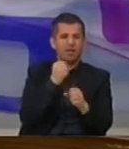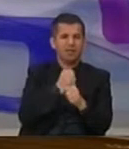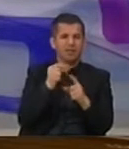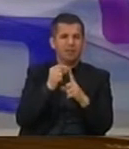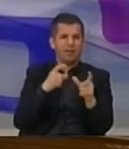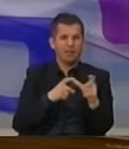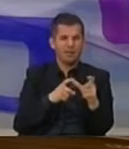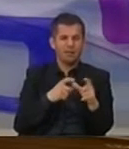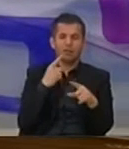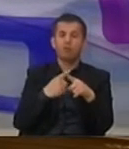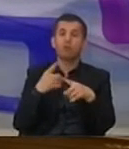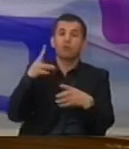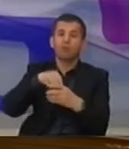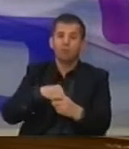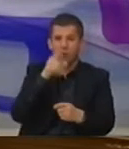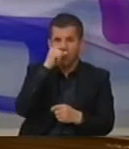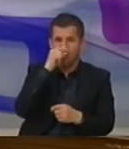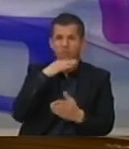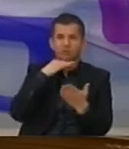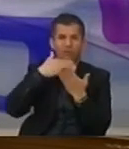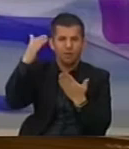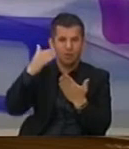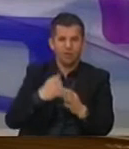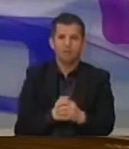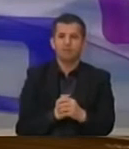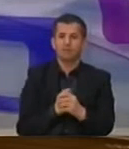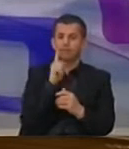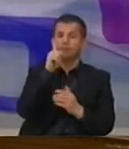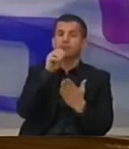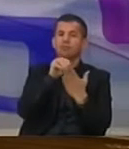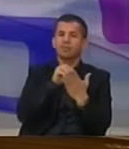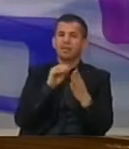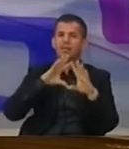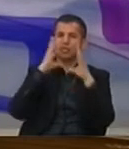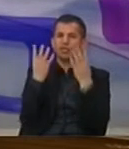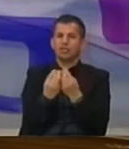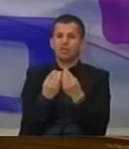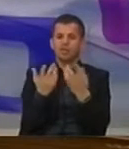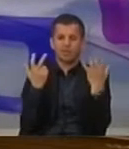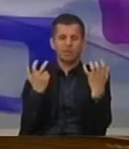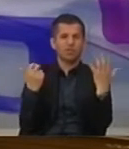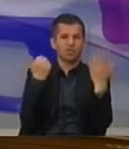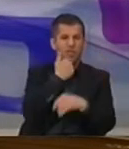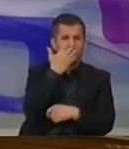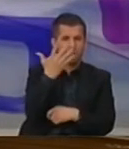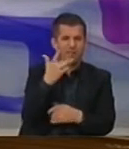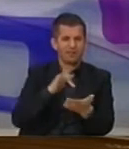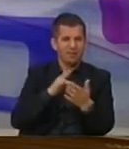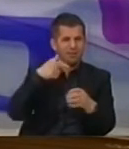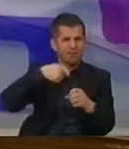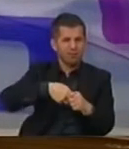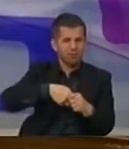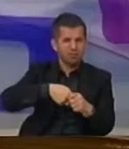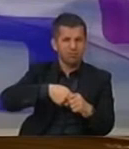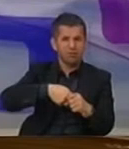duke përfshi këto edhe komunat e Veriut. Dhe janë evidentu komplet 865 pikat e karburanteve